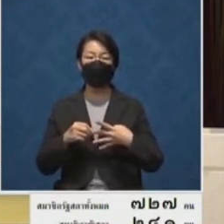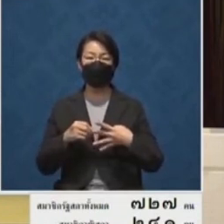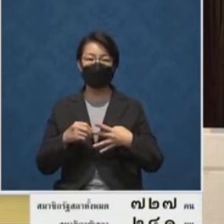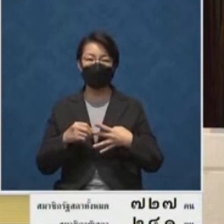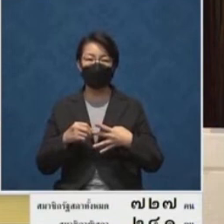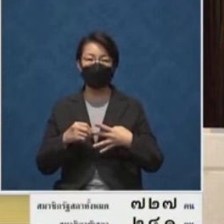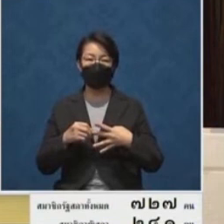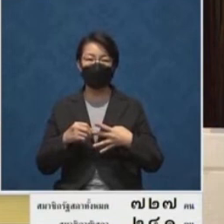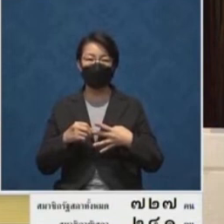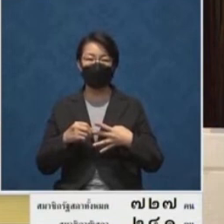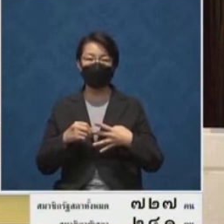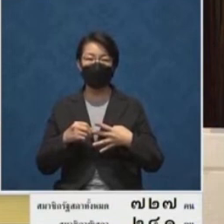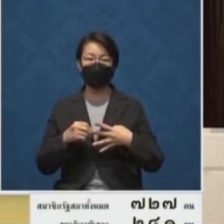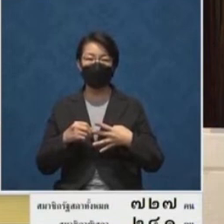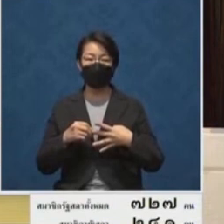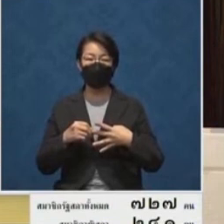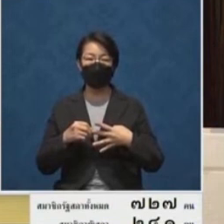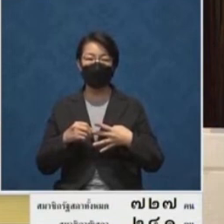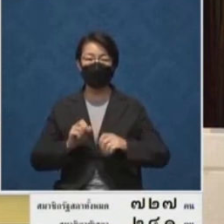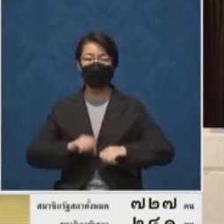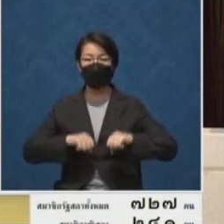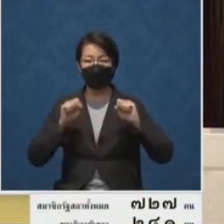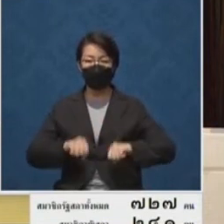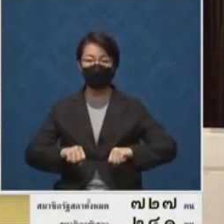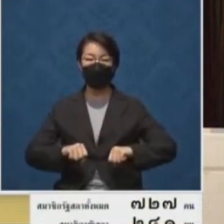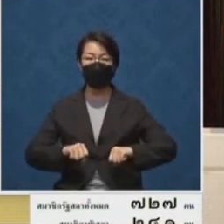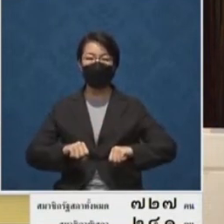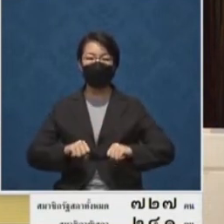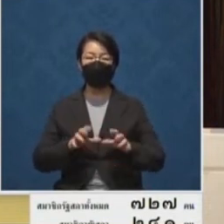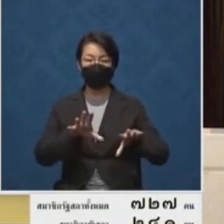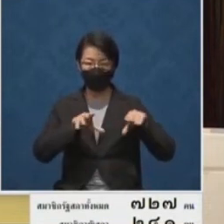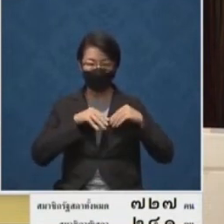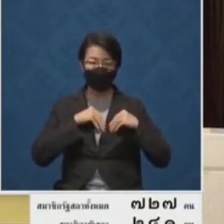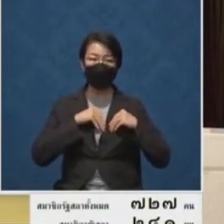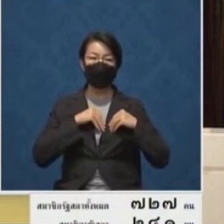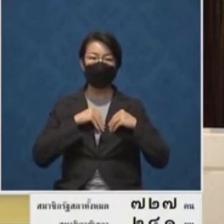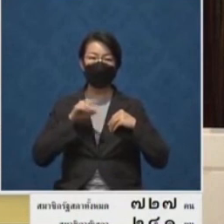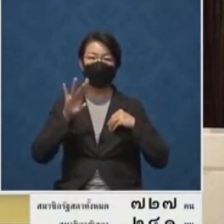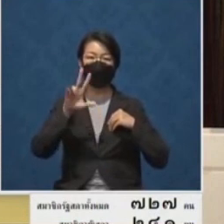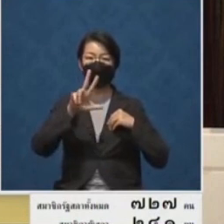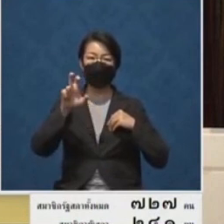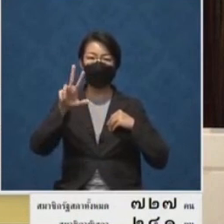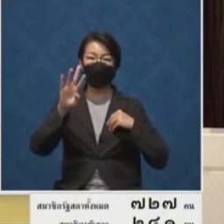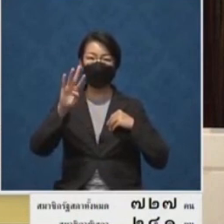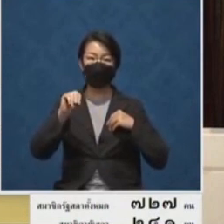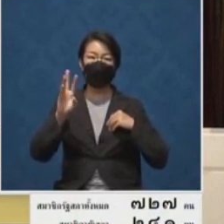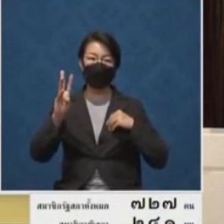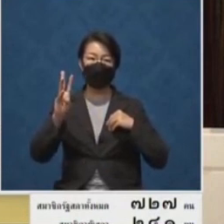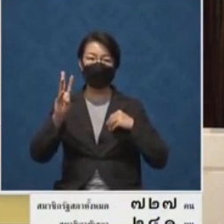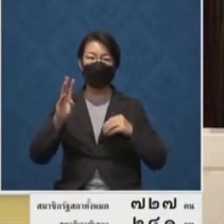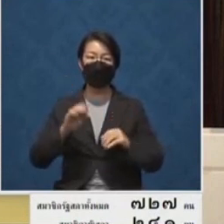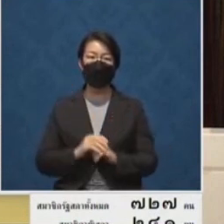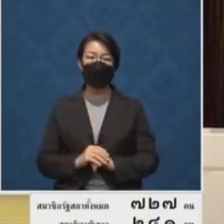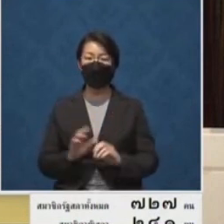เพิ่มเติมฉบับที่2นะครับ เนื่องจากที่ประชุมออกเสียงลงคะแนนนะครับ